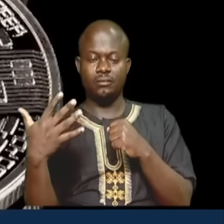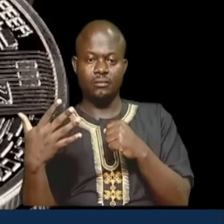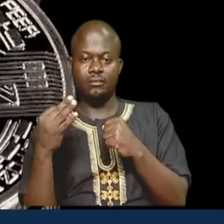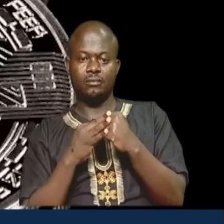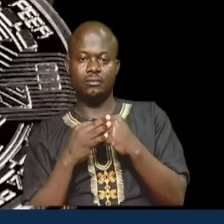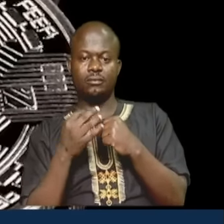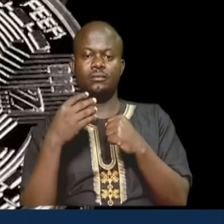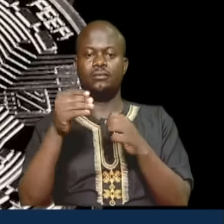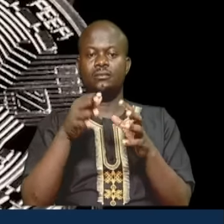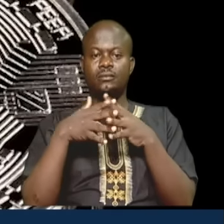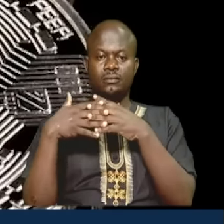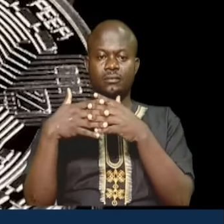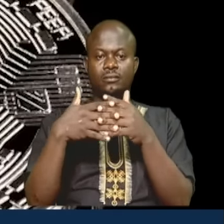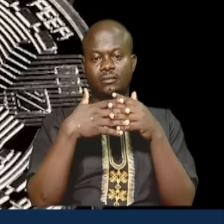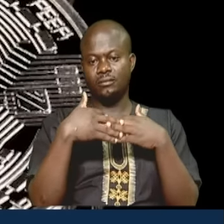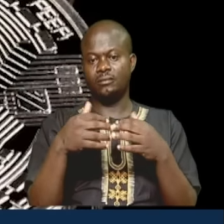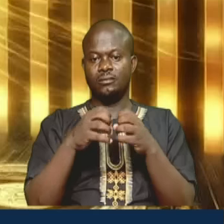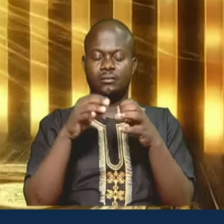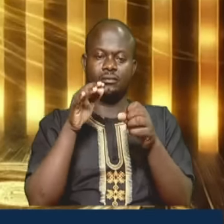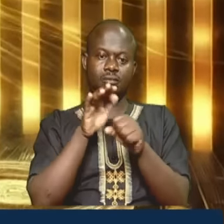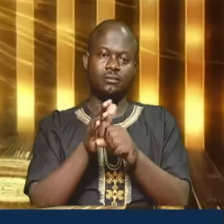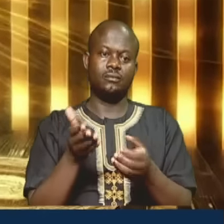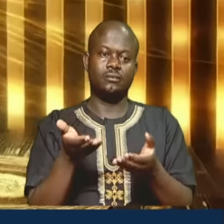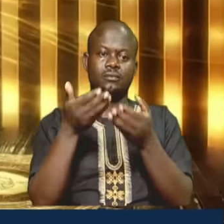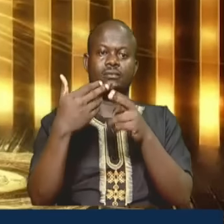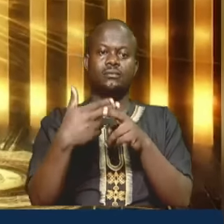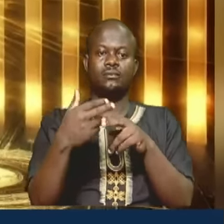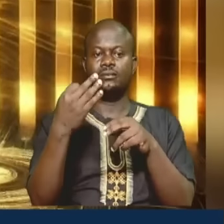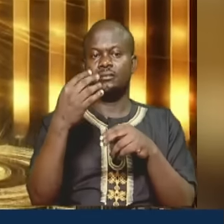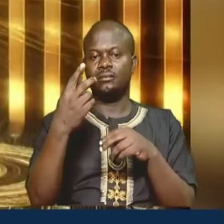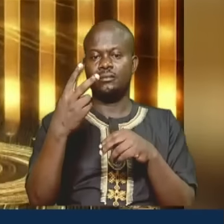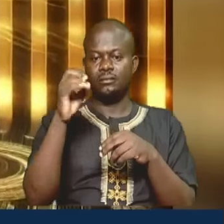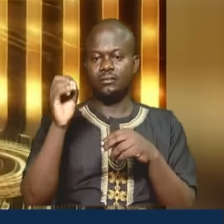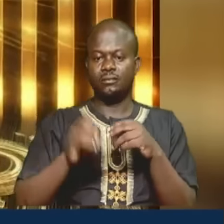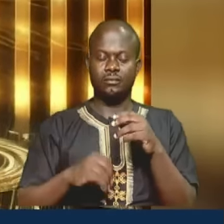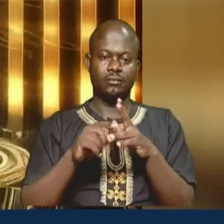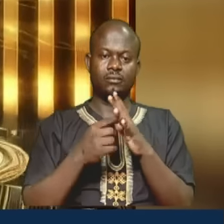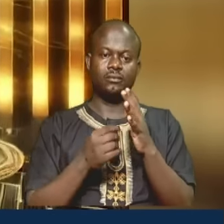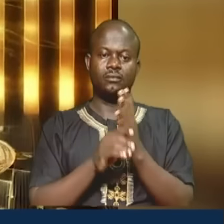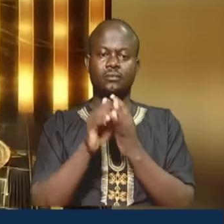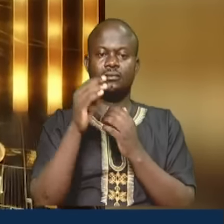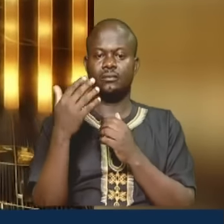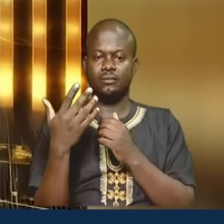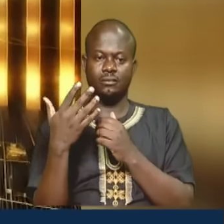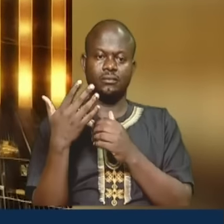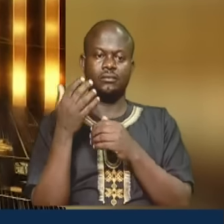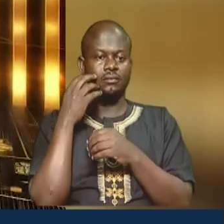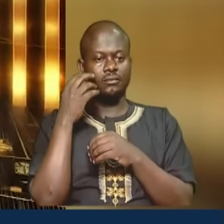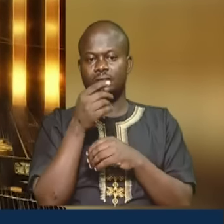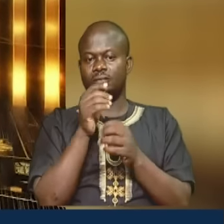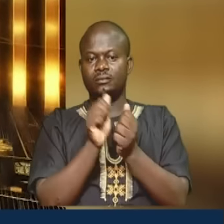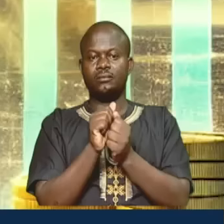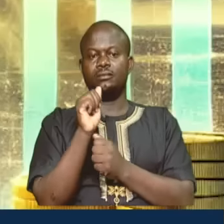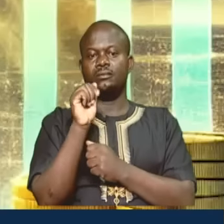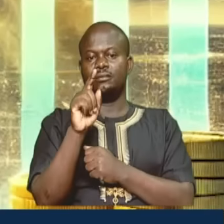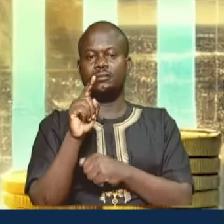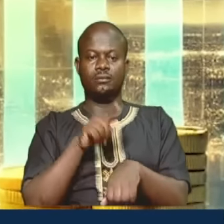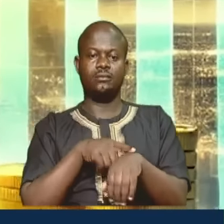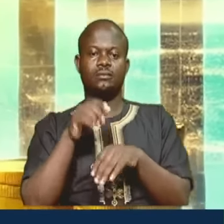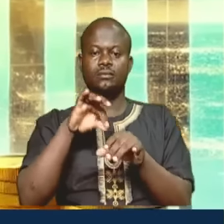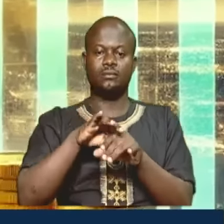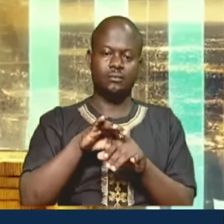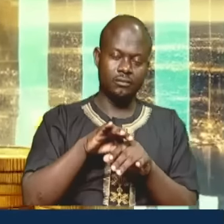k'ibihumbi 93,558 by'amadolari ya Amerika ryazamutseho 32% kuva ku itariki 5 z'ukwezi kwa 11 ubwo aya matora yo